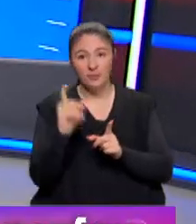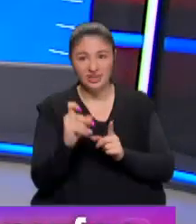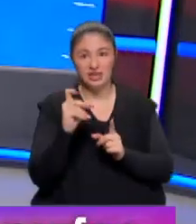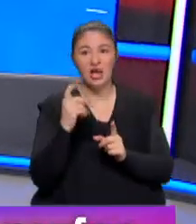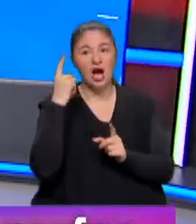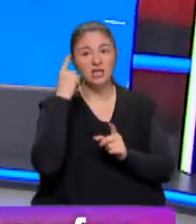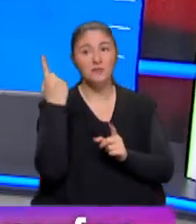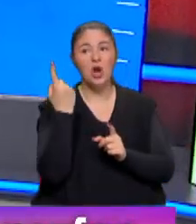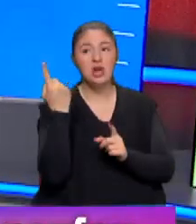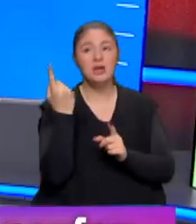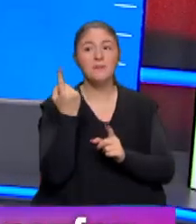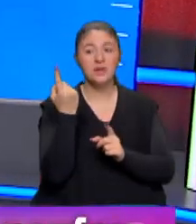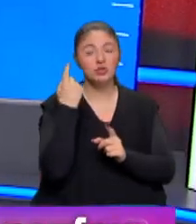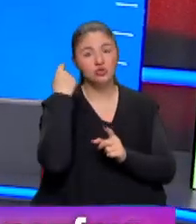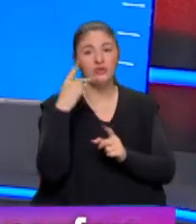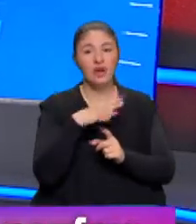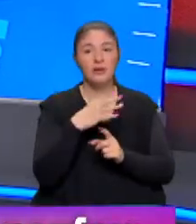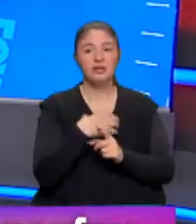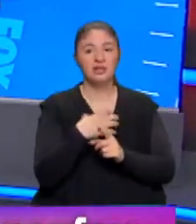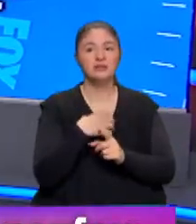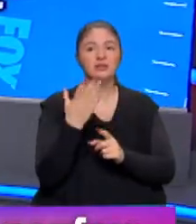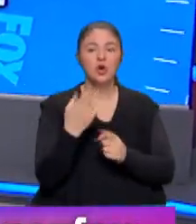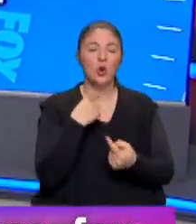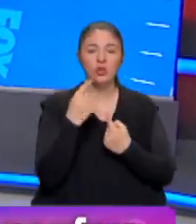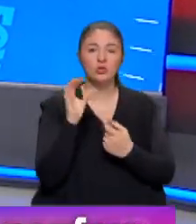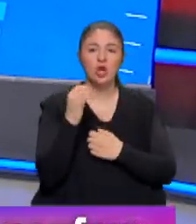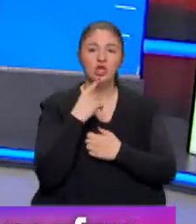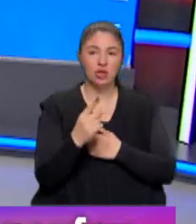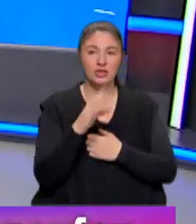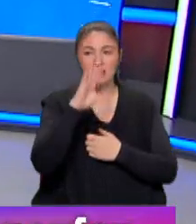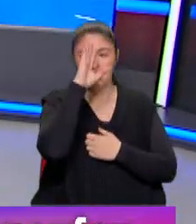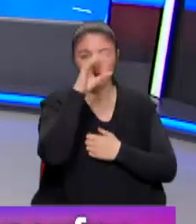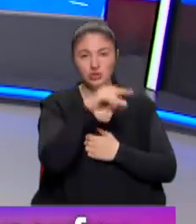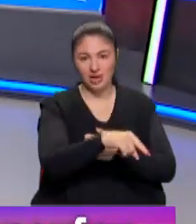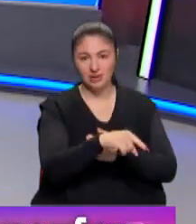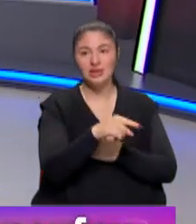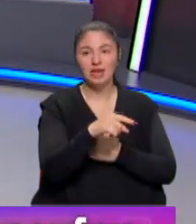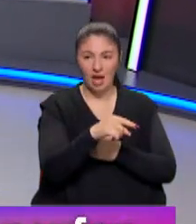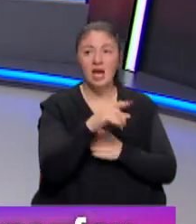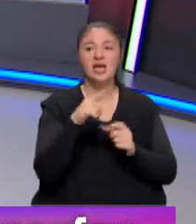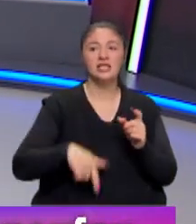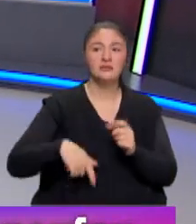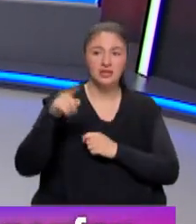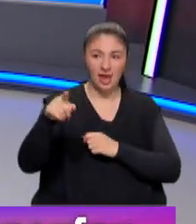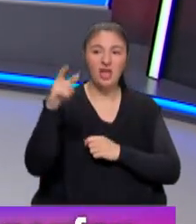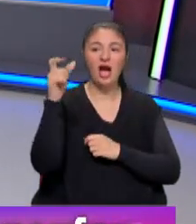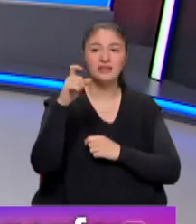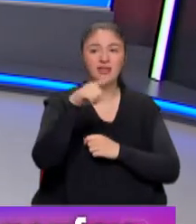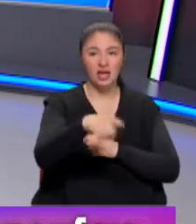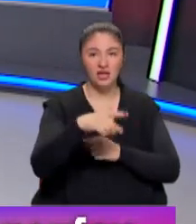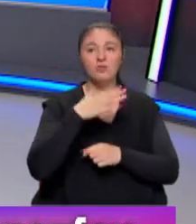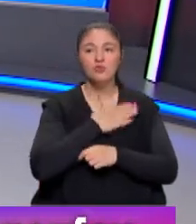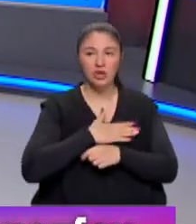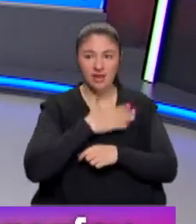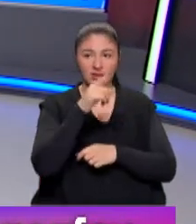kayacak mı? Aklında böyle bir düşünce var mı? Kendisi de konuştuğumuzda şunu söyledi. İstanbul'dan da, İzmir'den de,